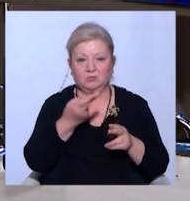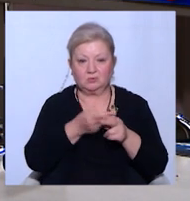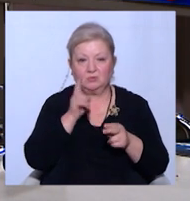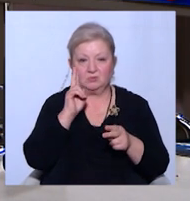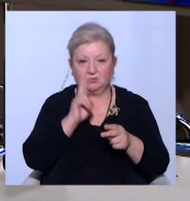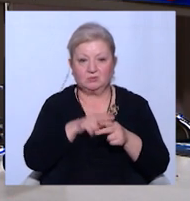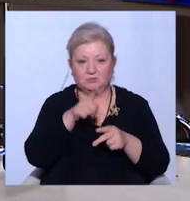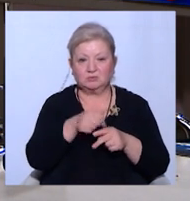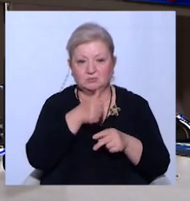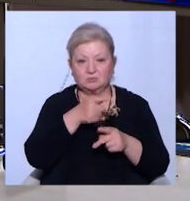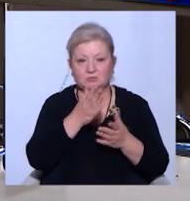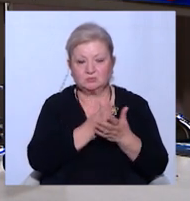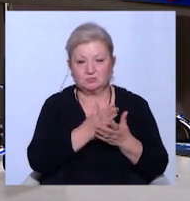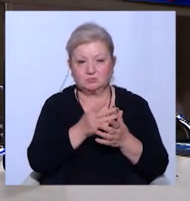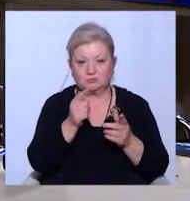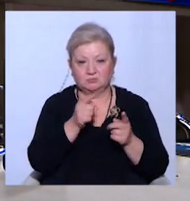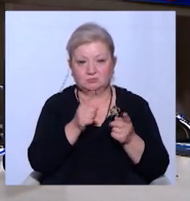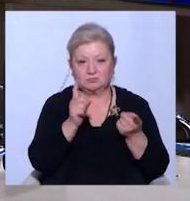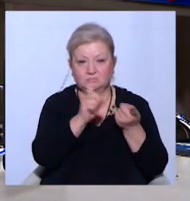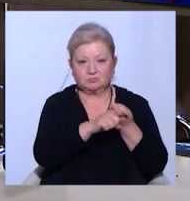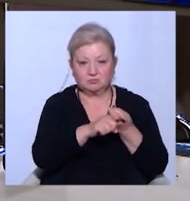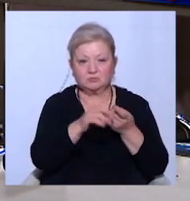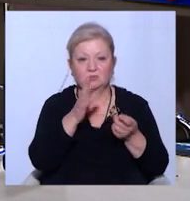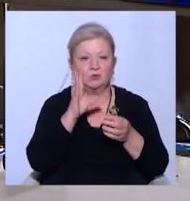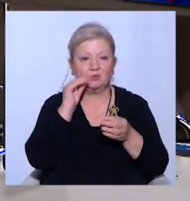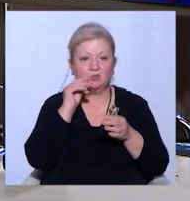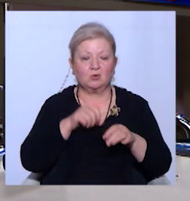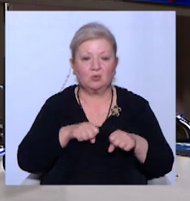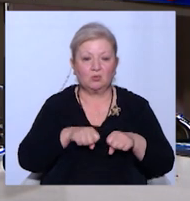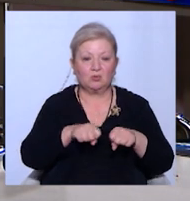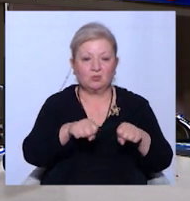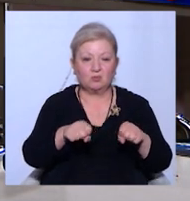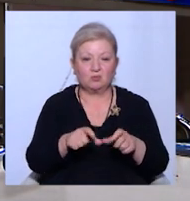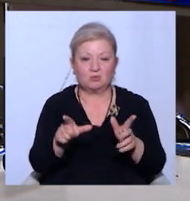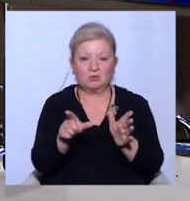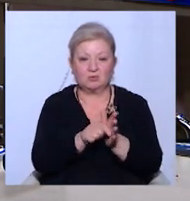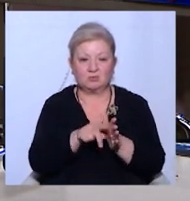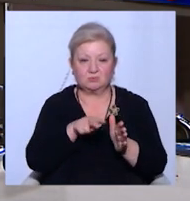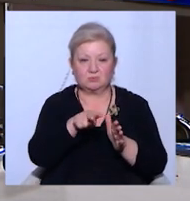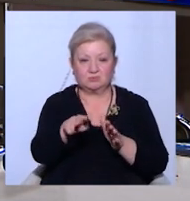რა გვაქვს ეკრანზე? ისევ ზარბაზანი, ჩვენი ზარბაზანი.